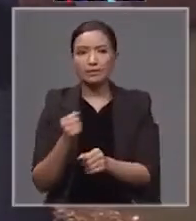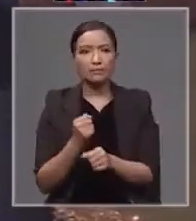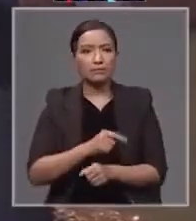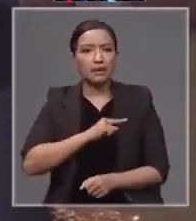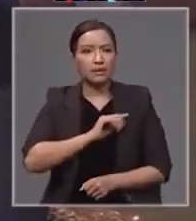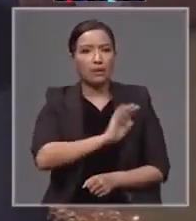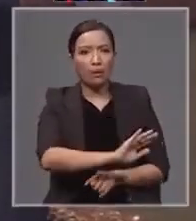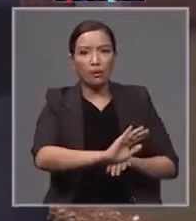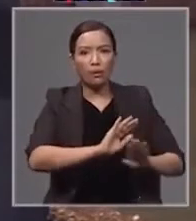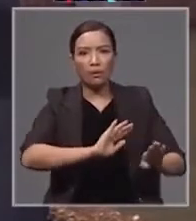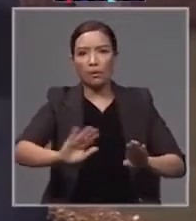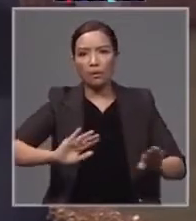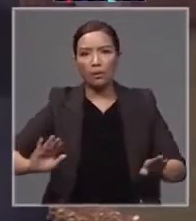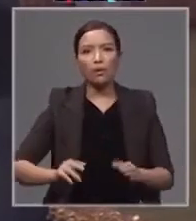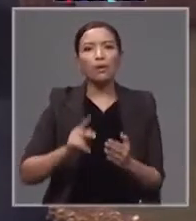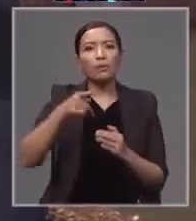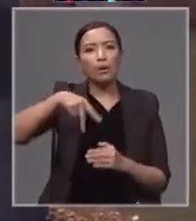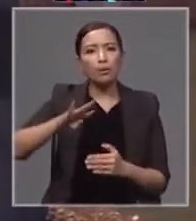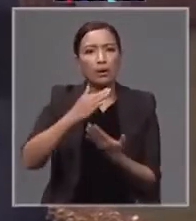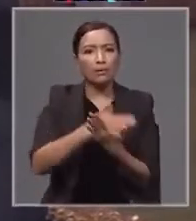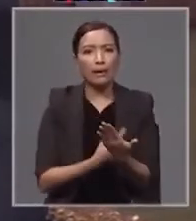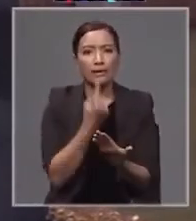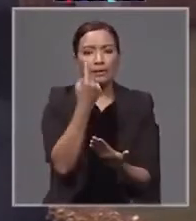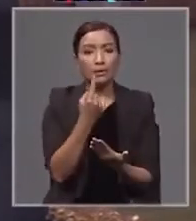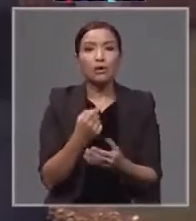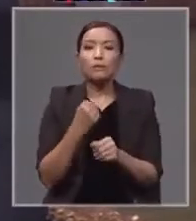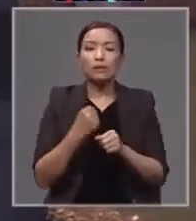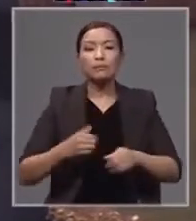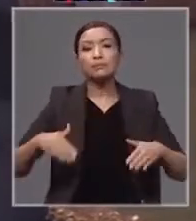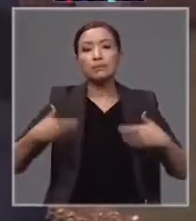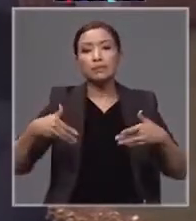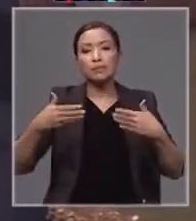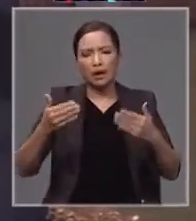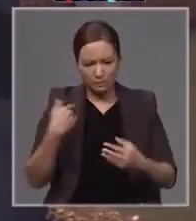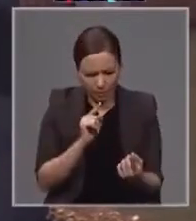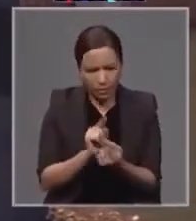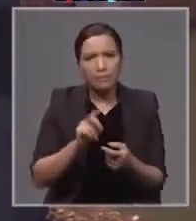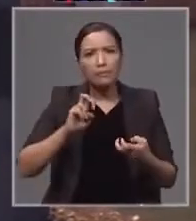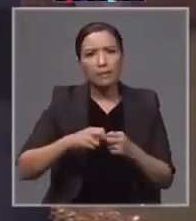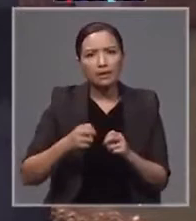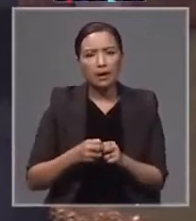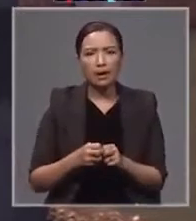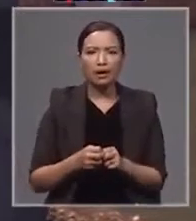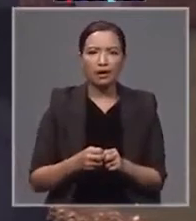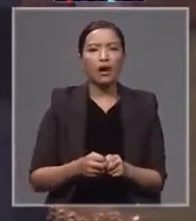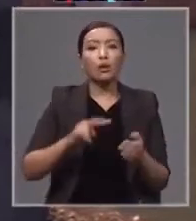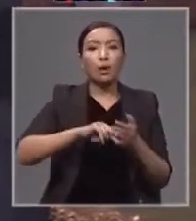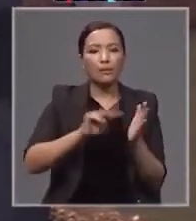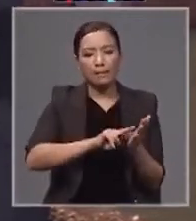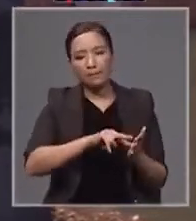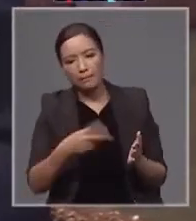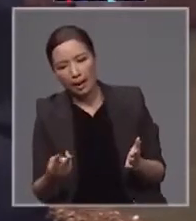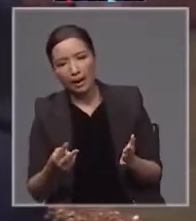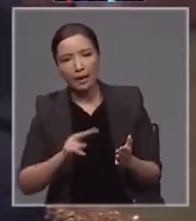วกัน ครับ แต่ว่าปรากฏว่าพอทำไปเนี่ยเริ่มพบว่าบางเรื่องเนี่ยมันตีความแตกต่างกัน ครับ